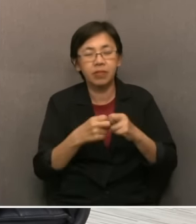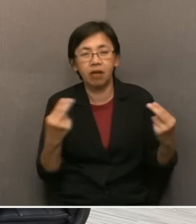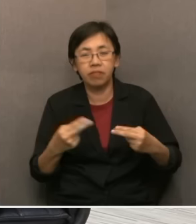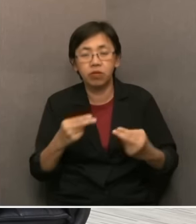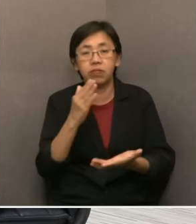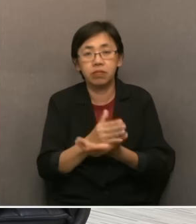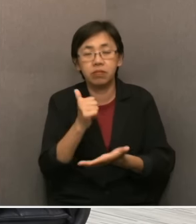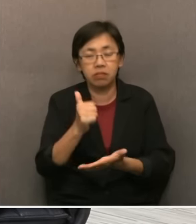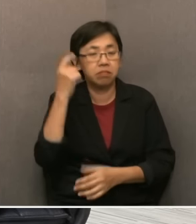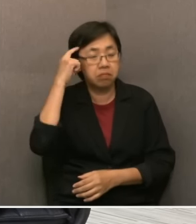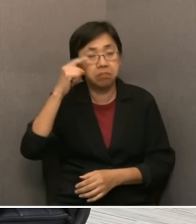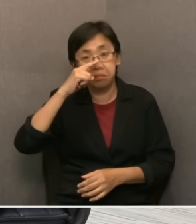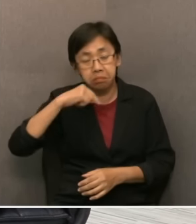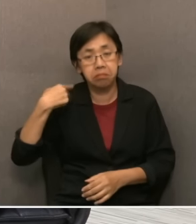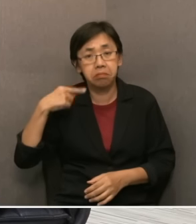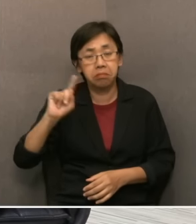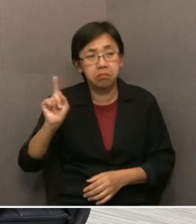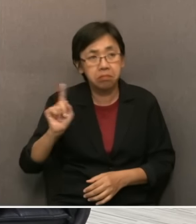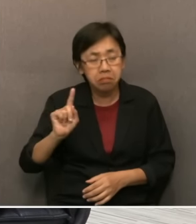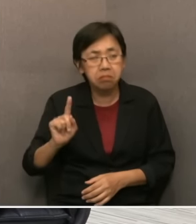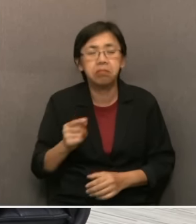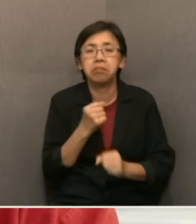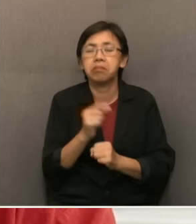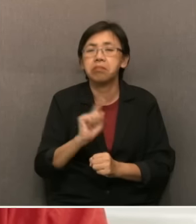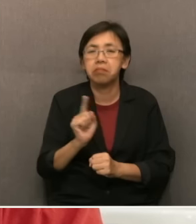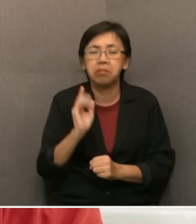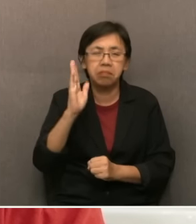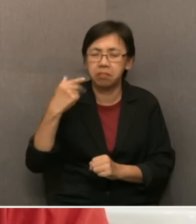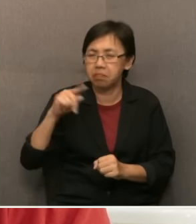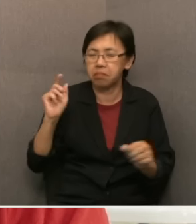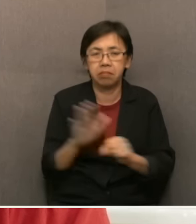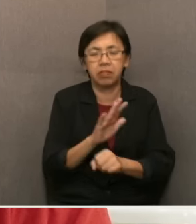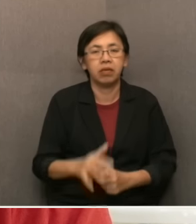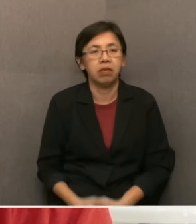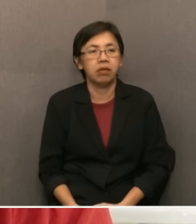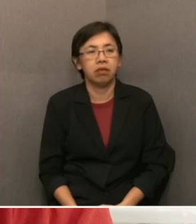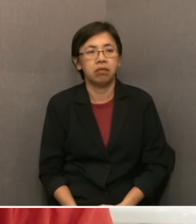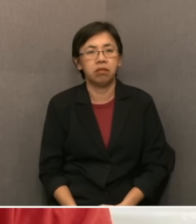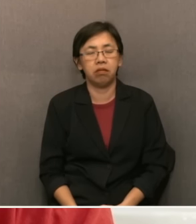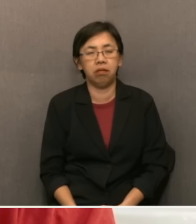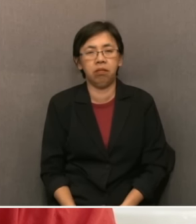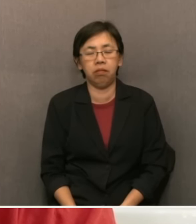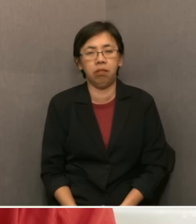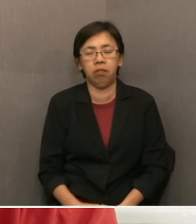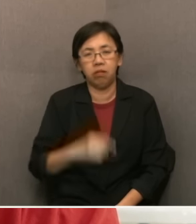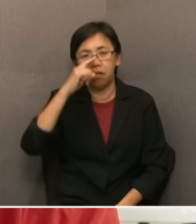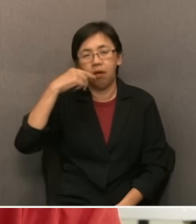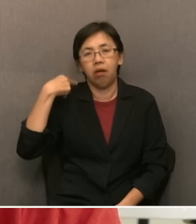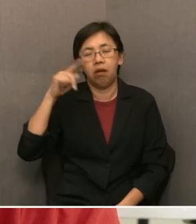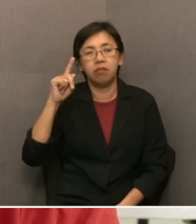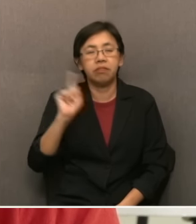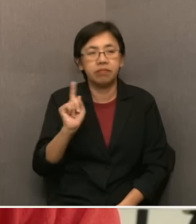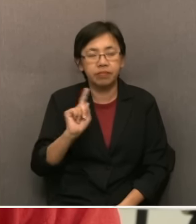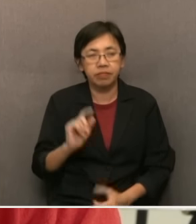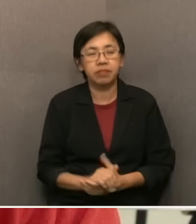อาจารย์มองว่าไทยเราเนี่ยจะได้ประโยชน์อย่างไรและเราควรต้องทำยังไงเพื่อให้ได้ประโยชน์สูงสุดประโยชน์ที่ได้จากการยุติกันได้เนี่ย